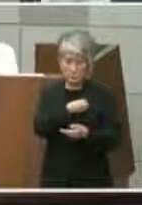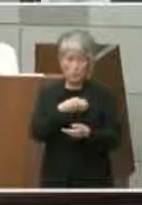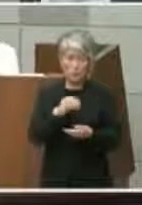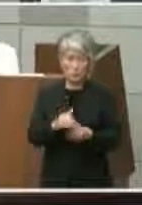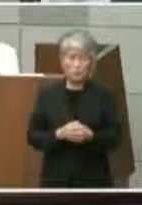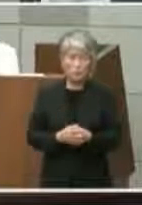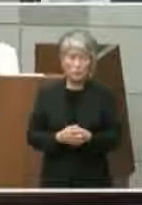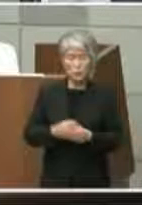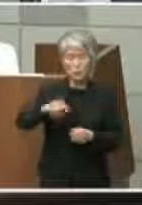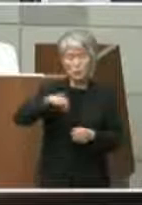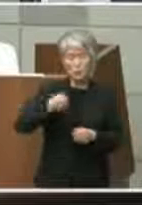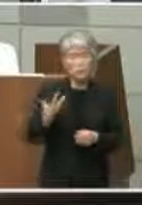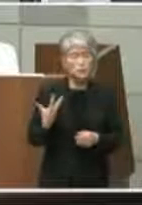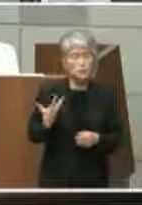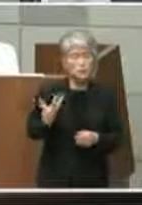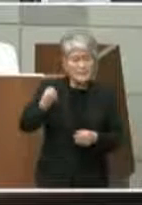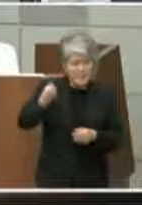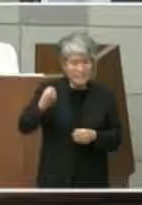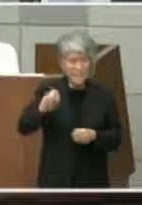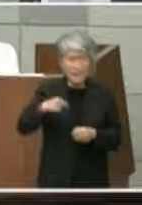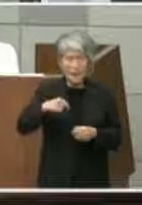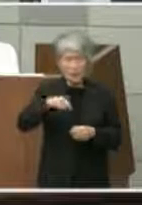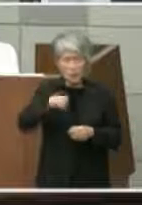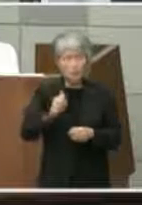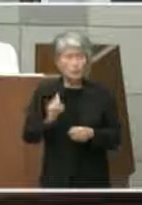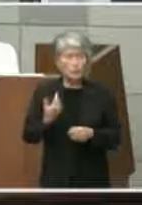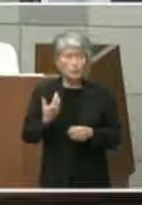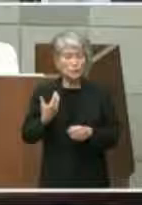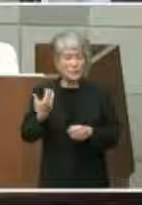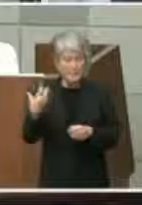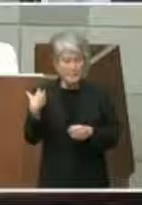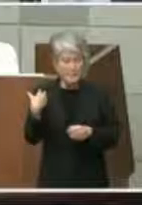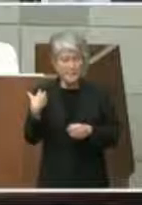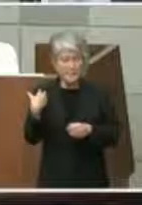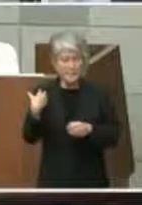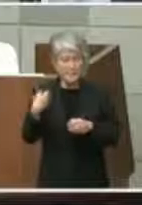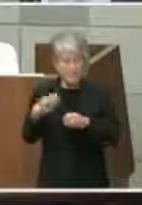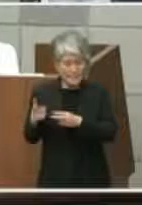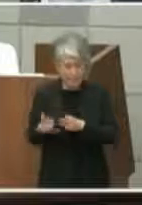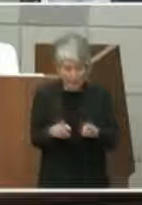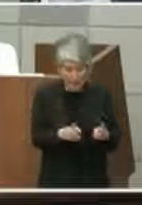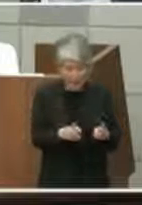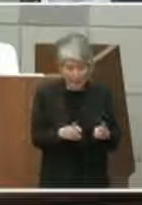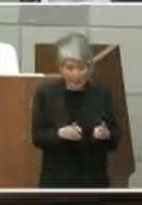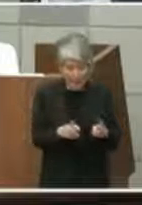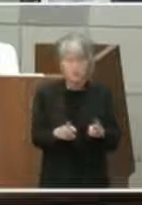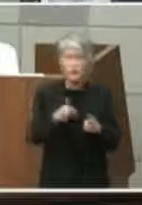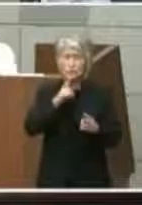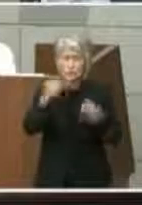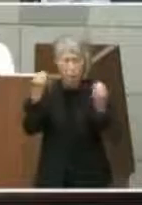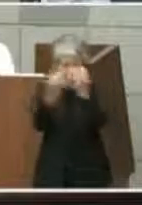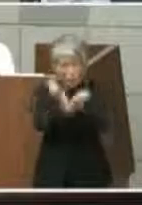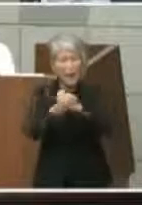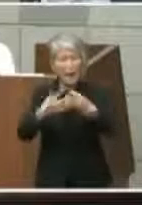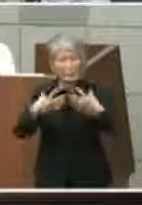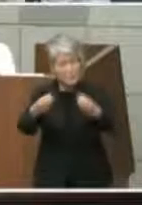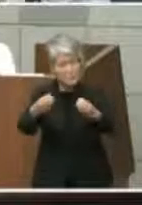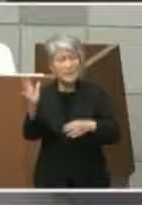結構いらっしゃると思うんですけど、市長独任と独裁はちゃうという説明をぜひしていただきたいと思います。 あ、泉市